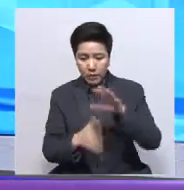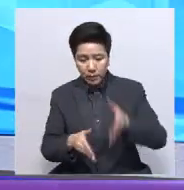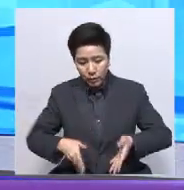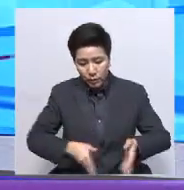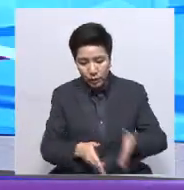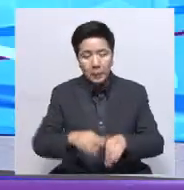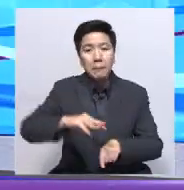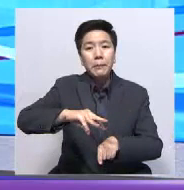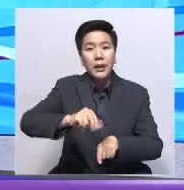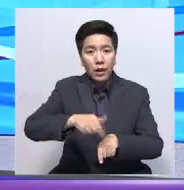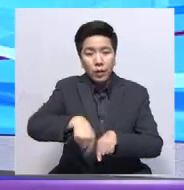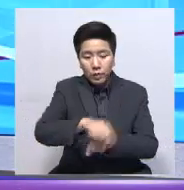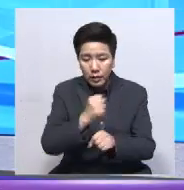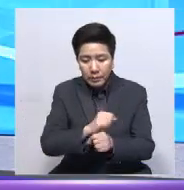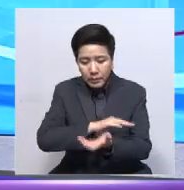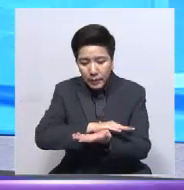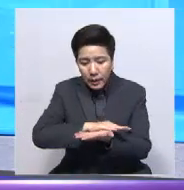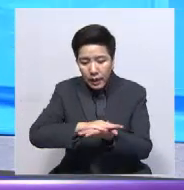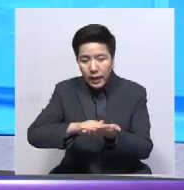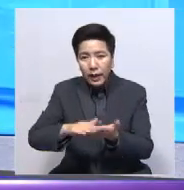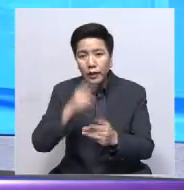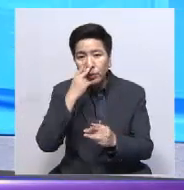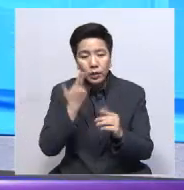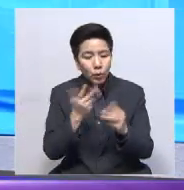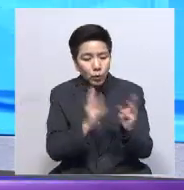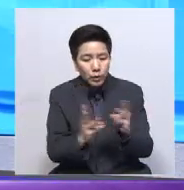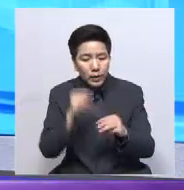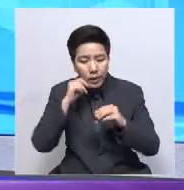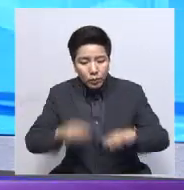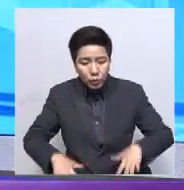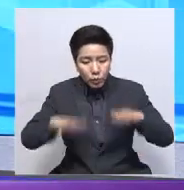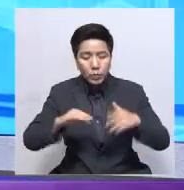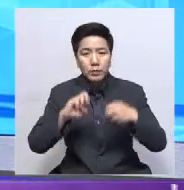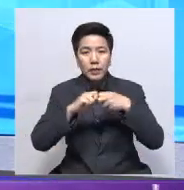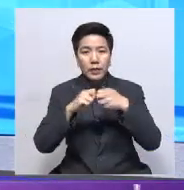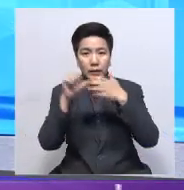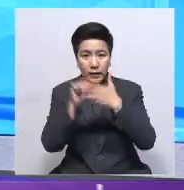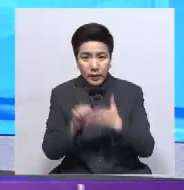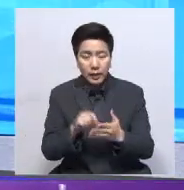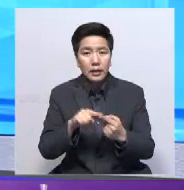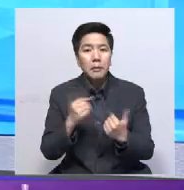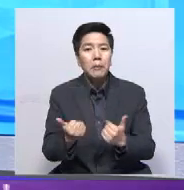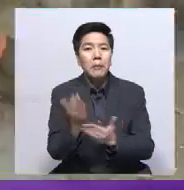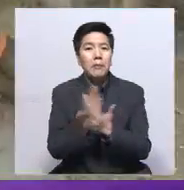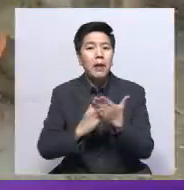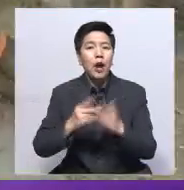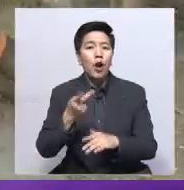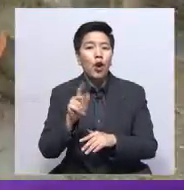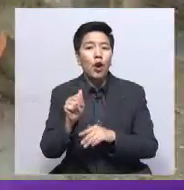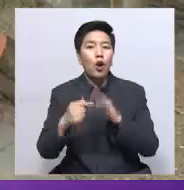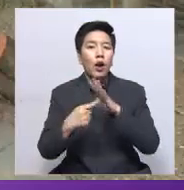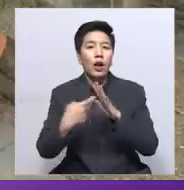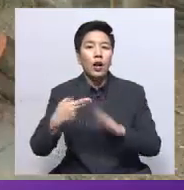ศน์คลองมะนาวเพื่อรักษาความสะอาดความเป็นระเบียบเรียบร้อยและลดปัญหาน้ำท่วมขังค่ะเขตบางคอแหลมและเขตยานาวาร่วม